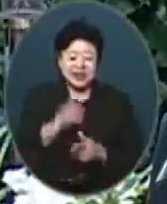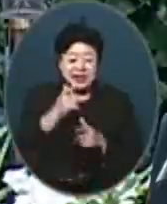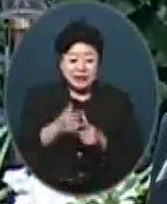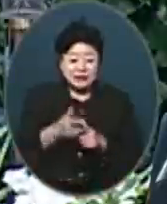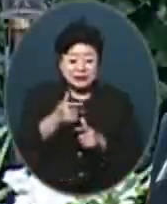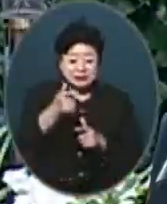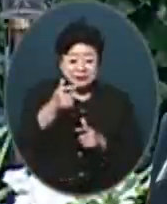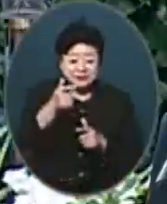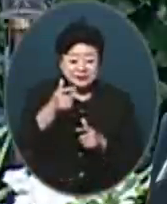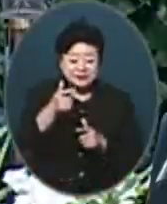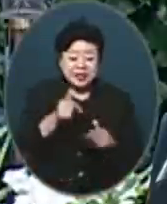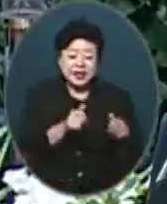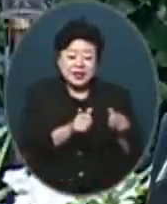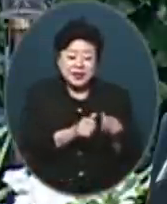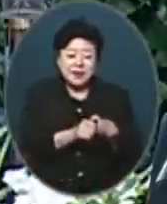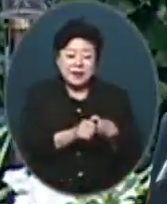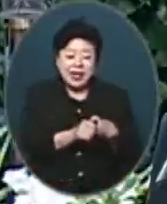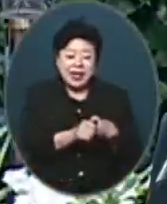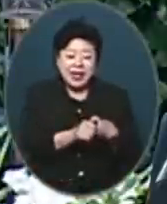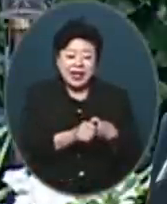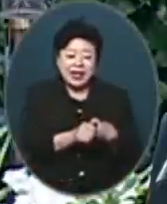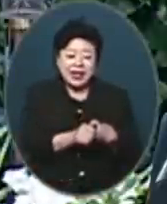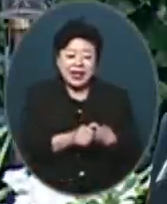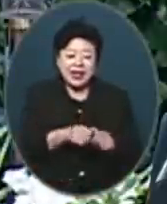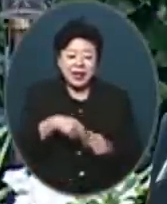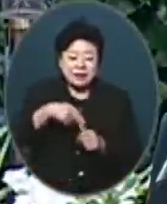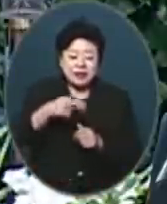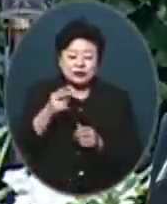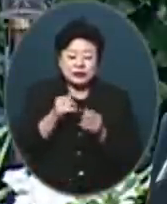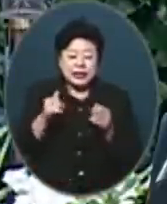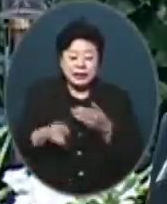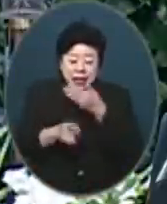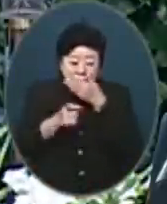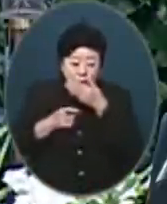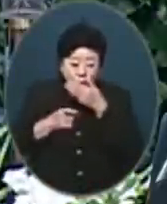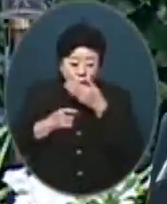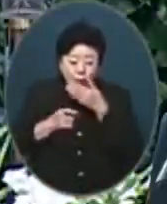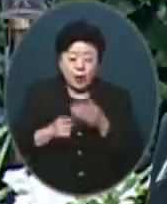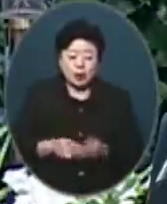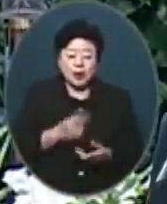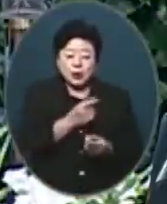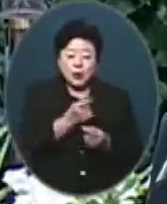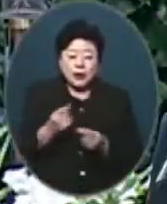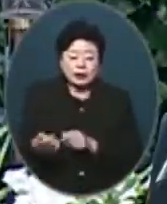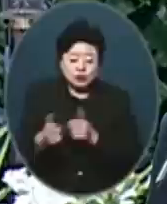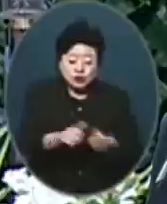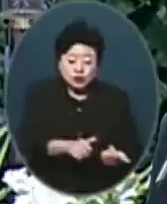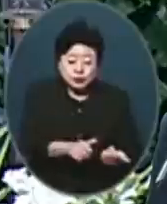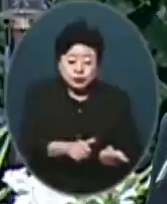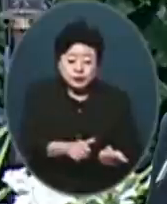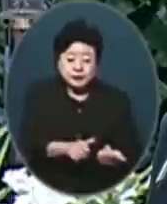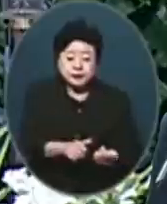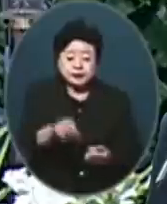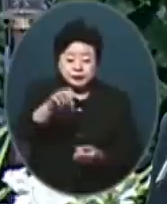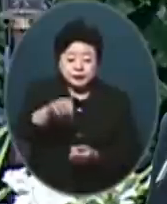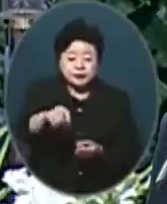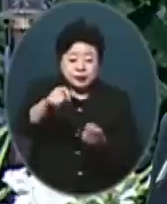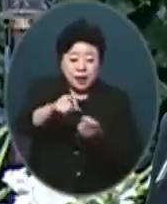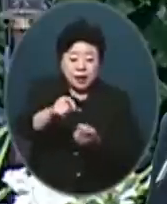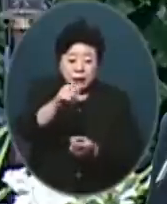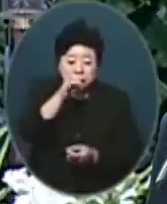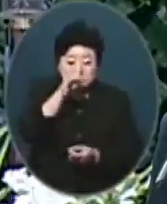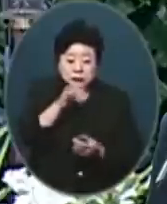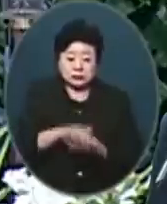예수님 옆에 매달렸던 두 사람의 강도는 똑같이 죽음을 앞두고